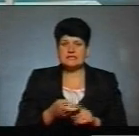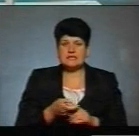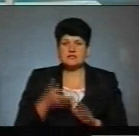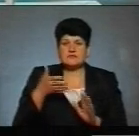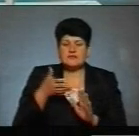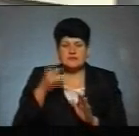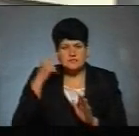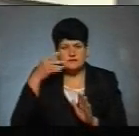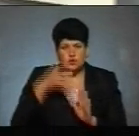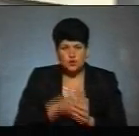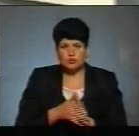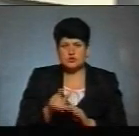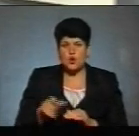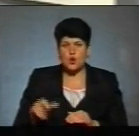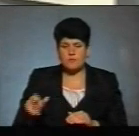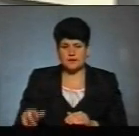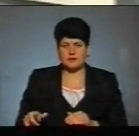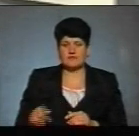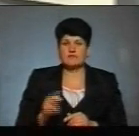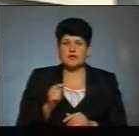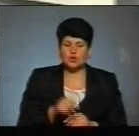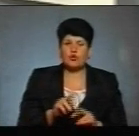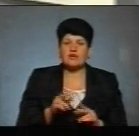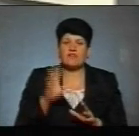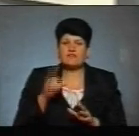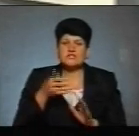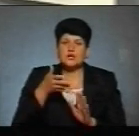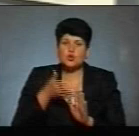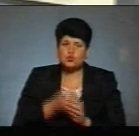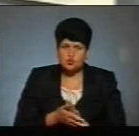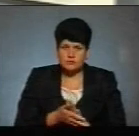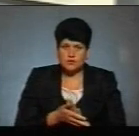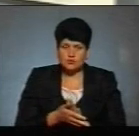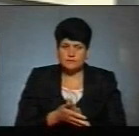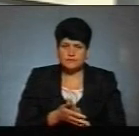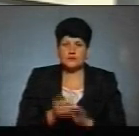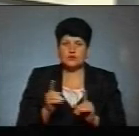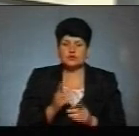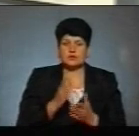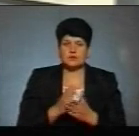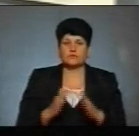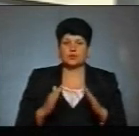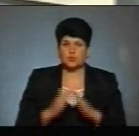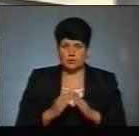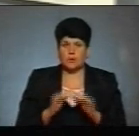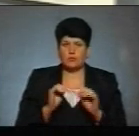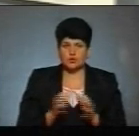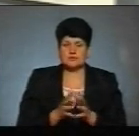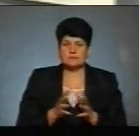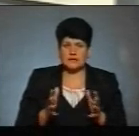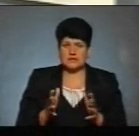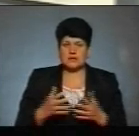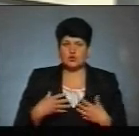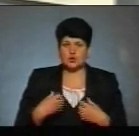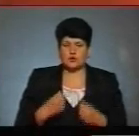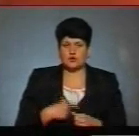громадян, це залежить від того, як всі розуміють, що, перебуваючи вдома, вони можуть зберегти здоров'я собі,